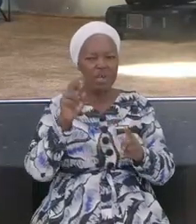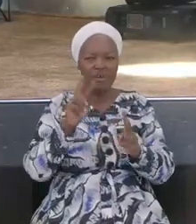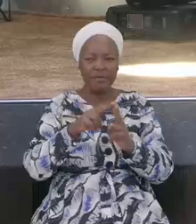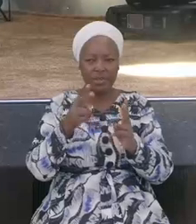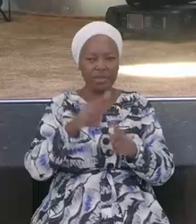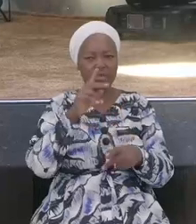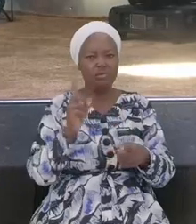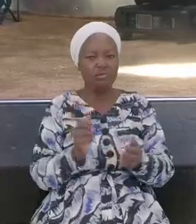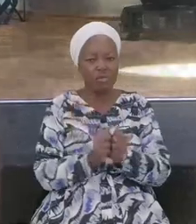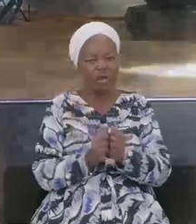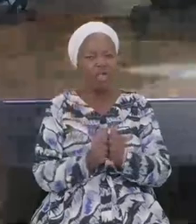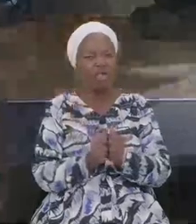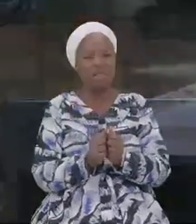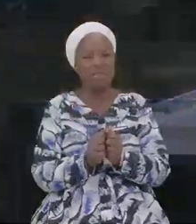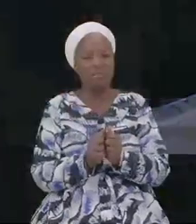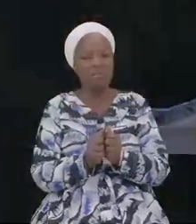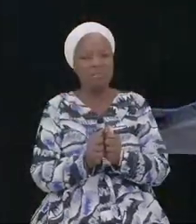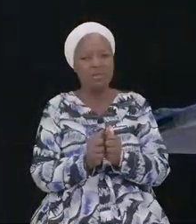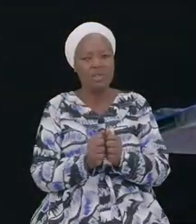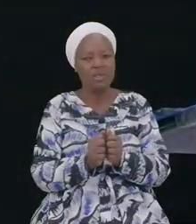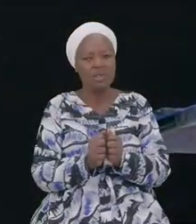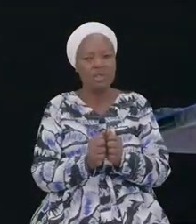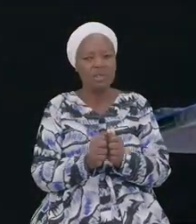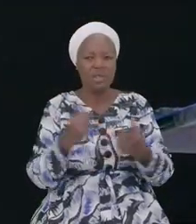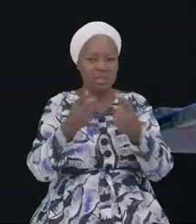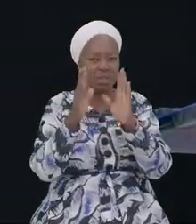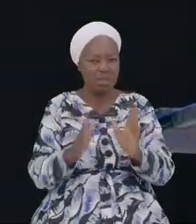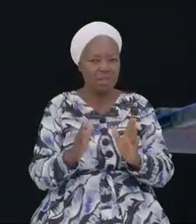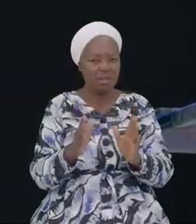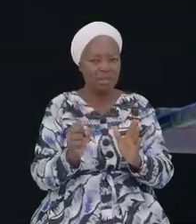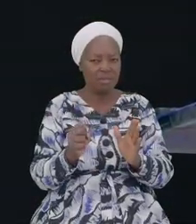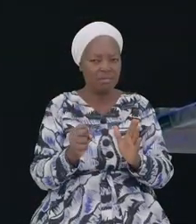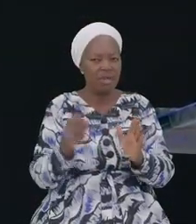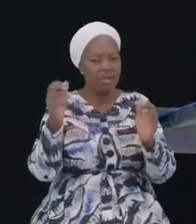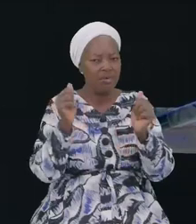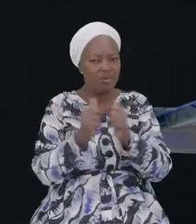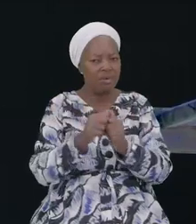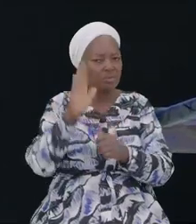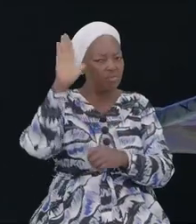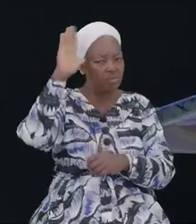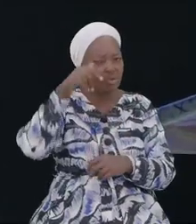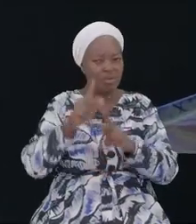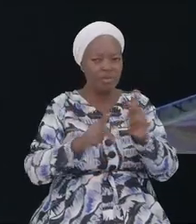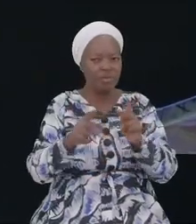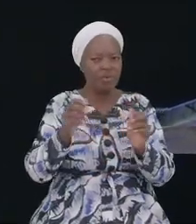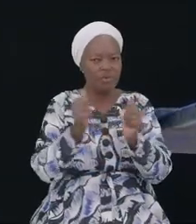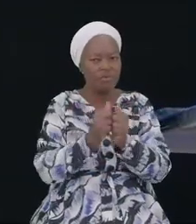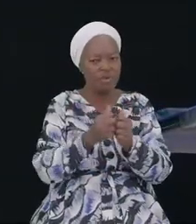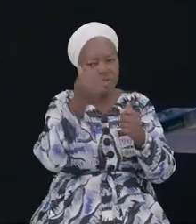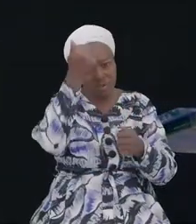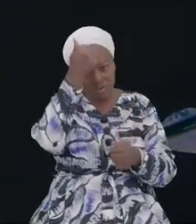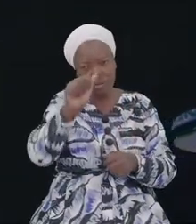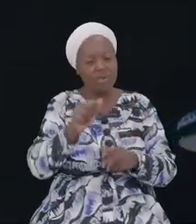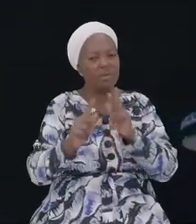croyants, avec des pécheurs, avec les rebelles, avec les désobéissants, avec